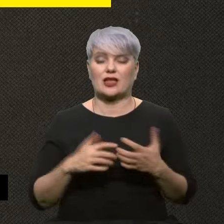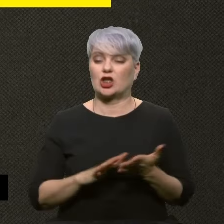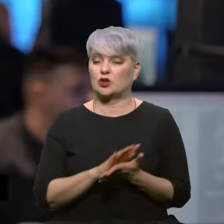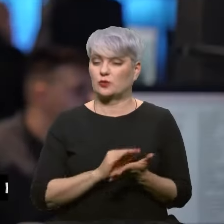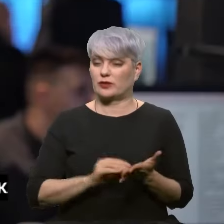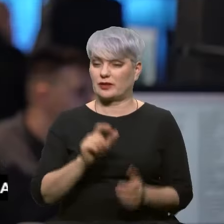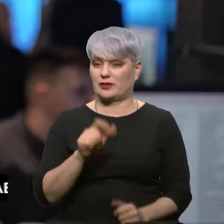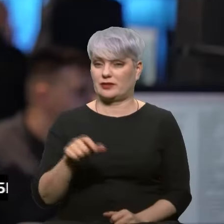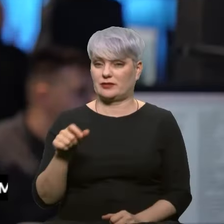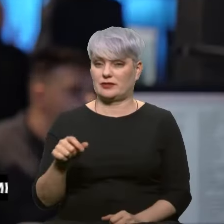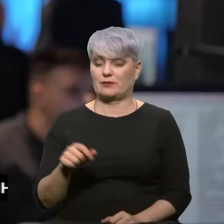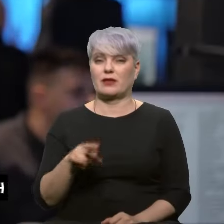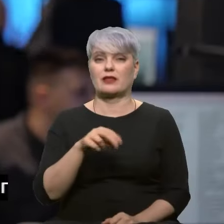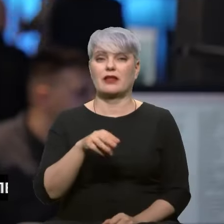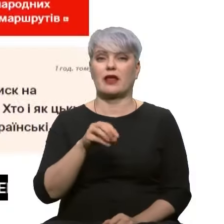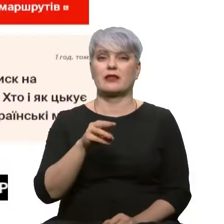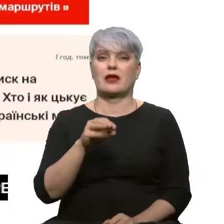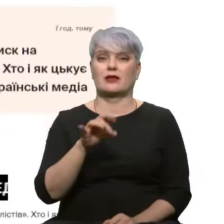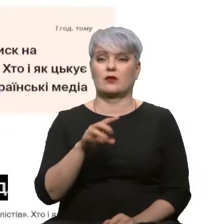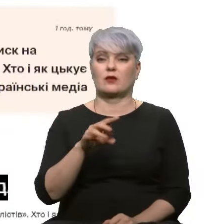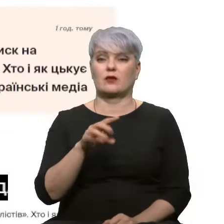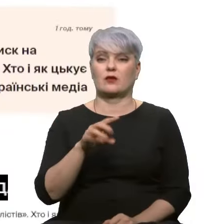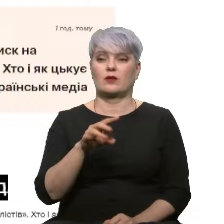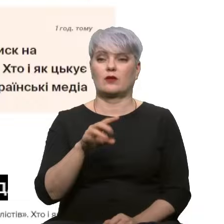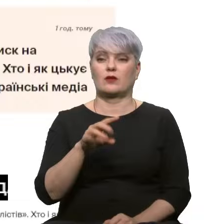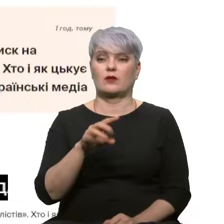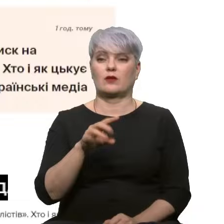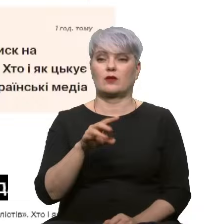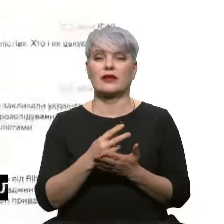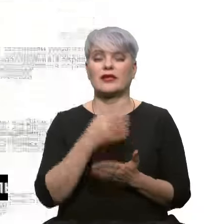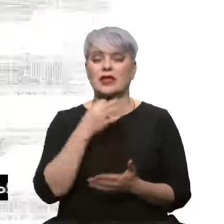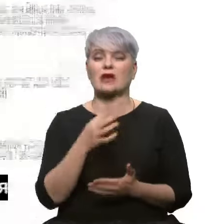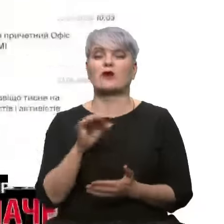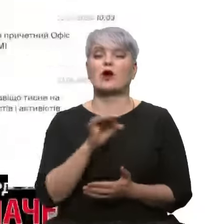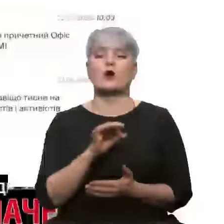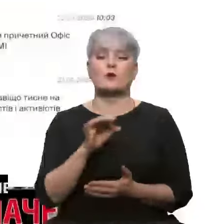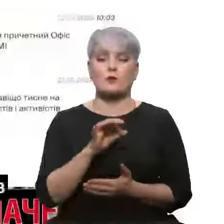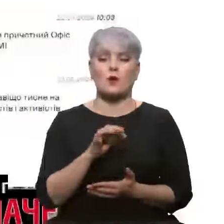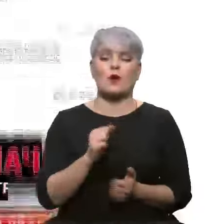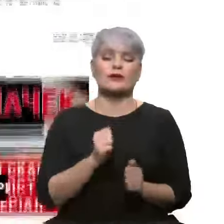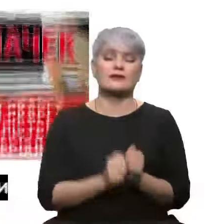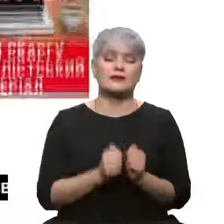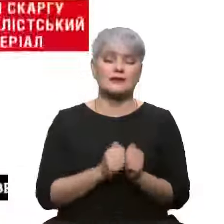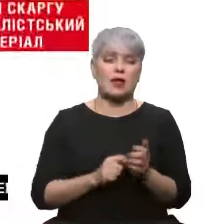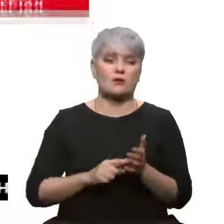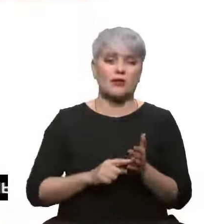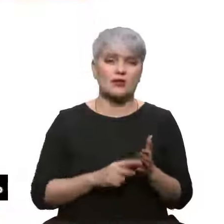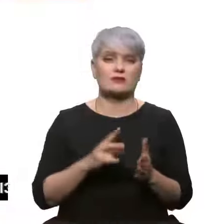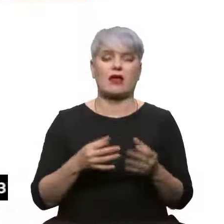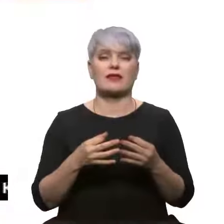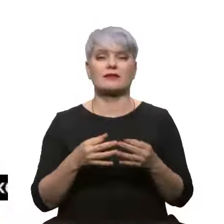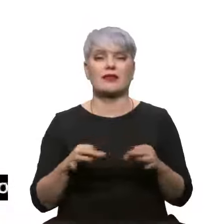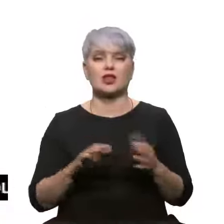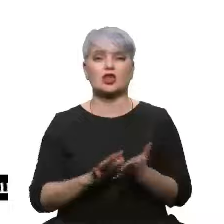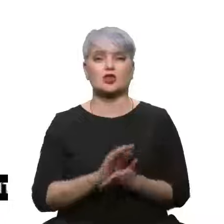журналіста. Детектор медіа опублікувало заяву спільноти «Медіарух» про системний тиск на незалежних журналістів. У заяві йдеться,